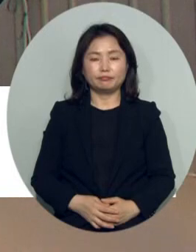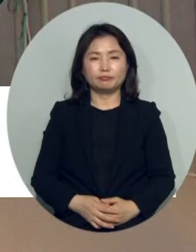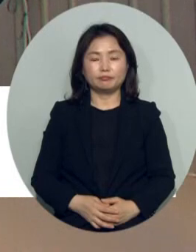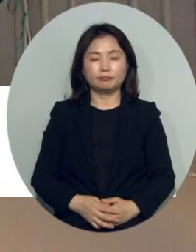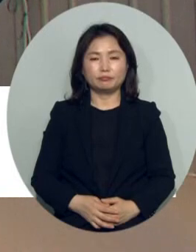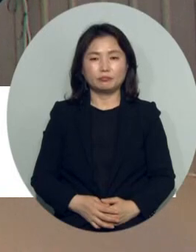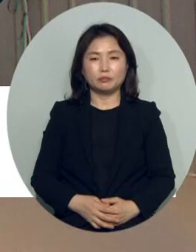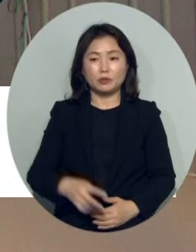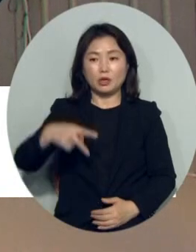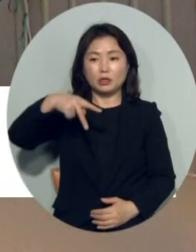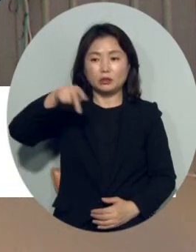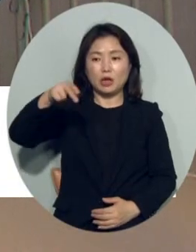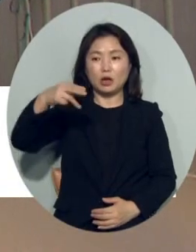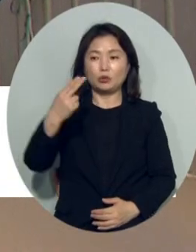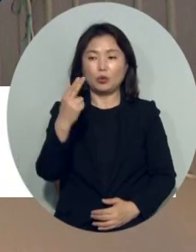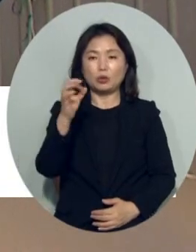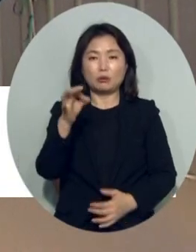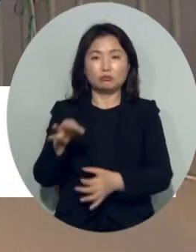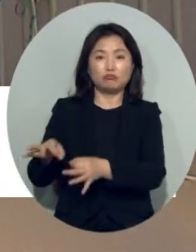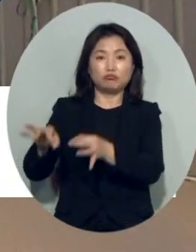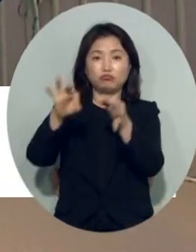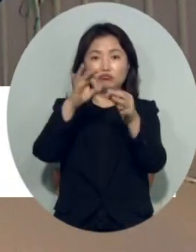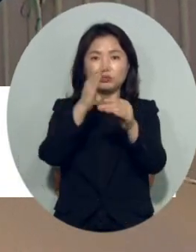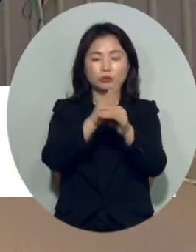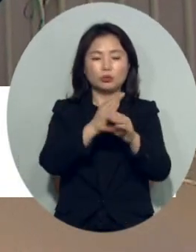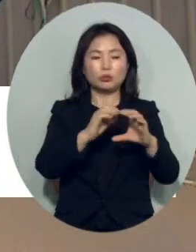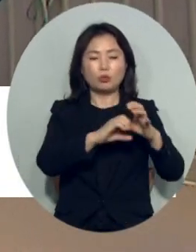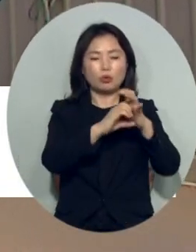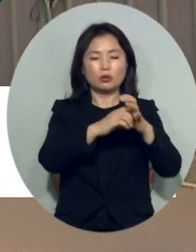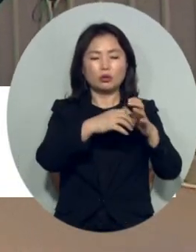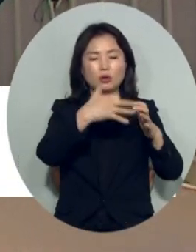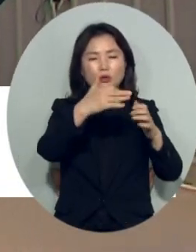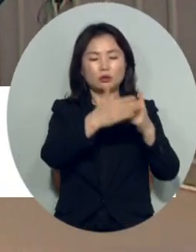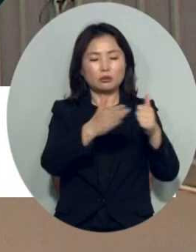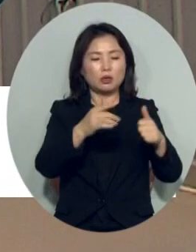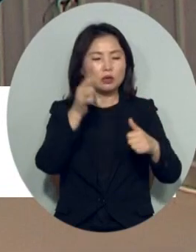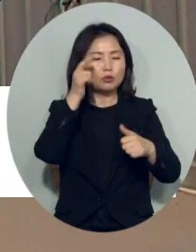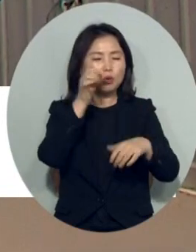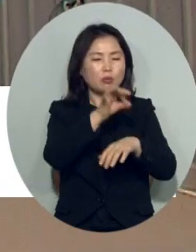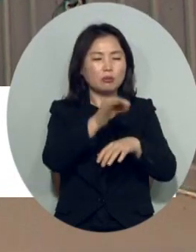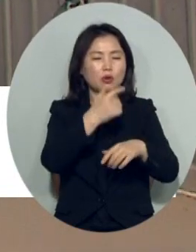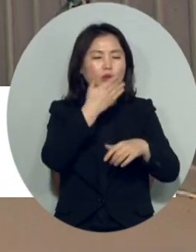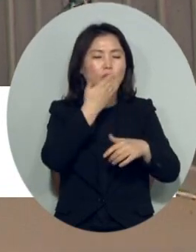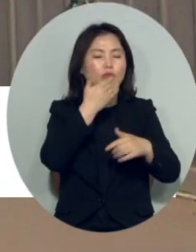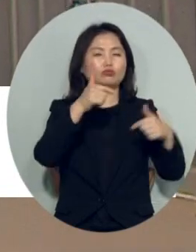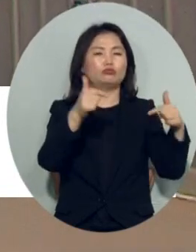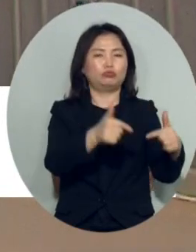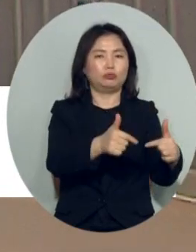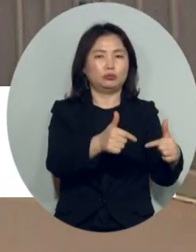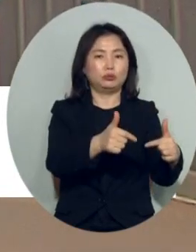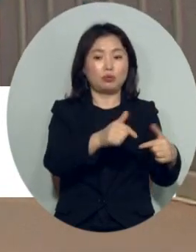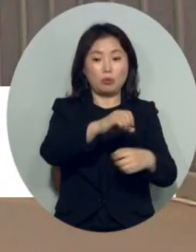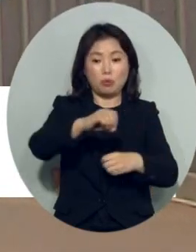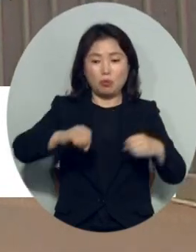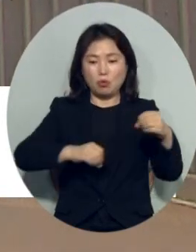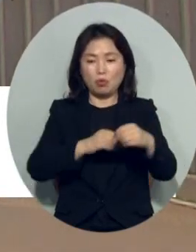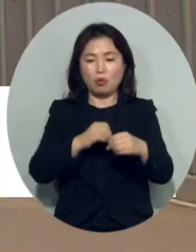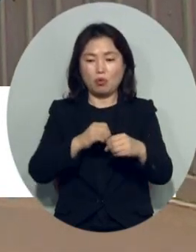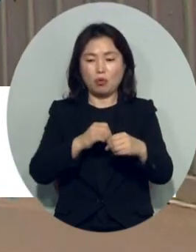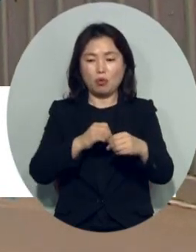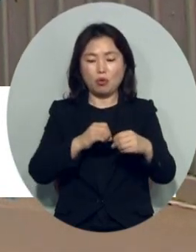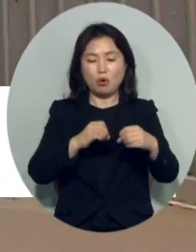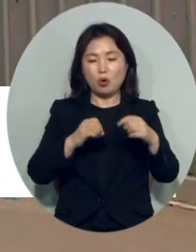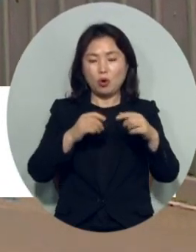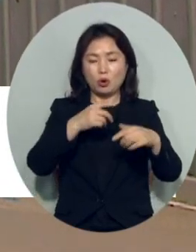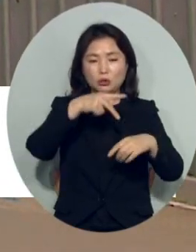네, 하루가 다르게 사료값은 치소는데 코로나19 여파로 육류 소비는 줄었습니다. 그런데 오히려 출하 가격은